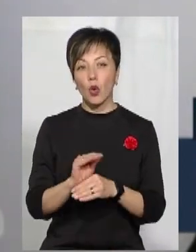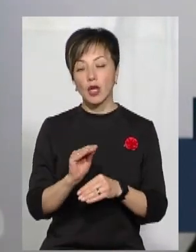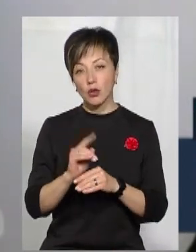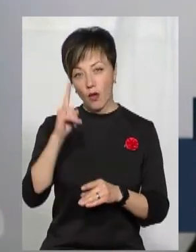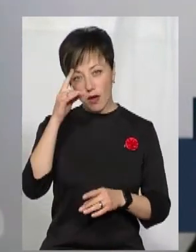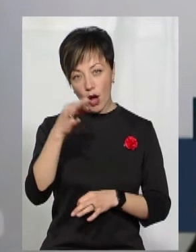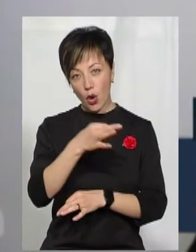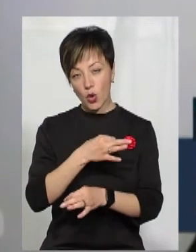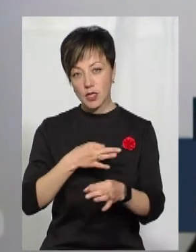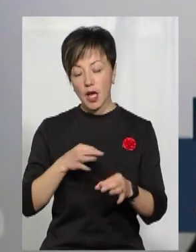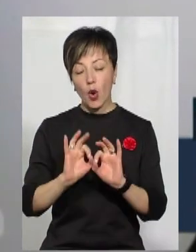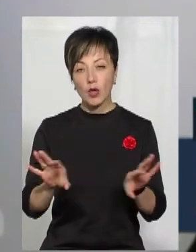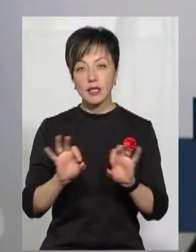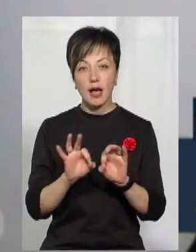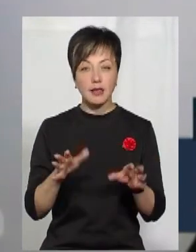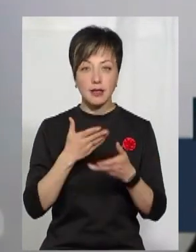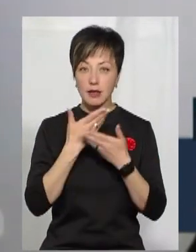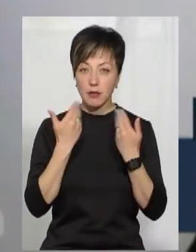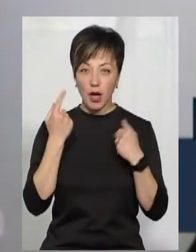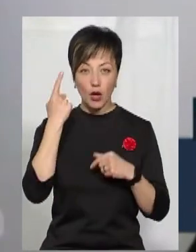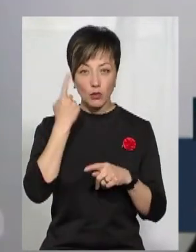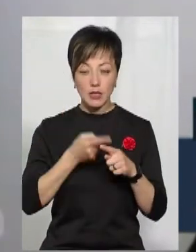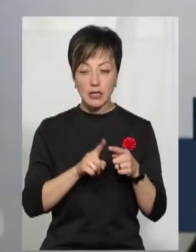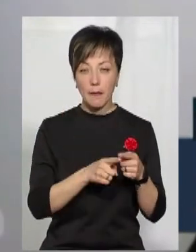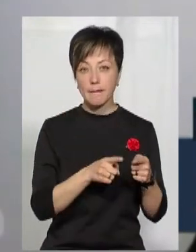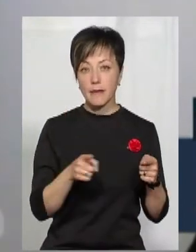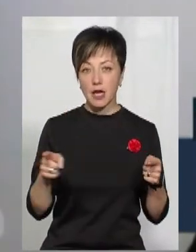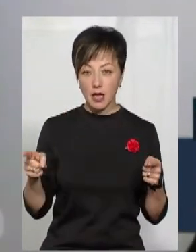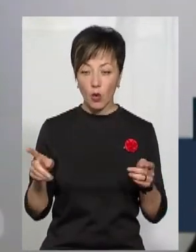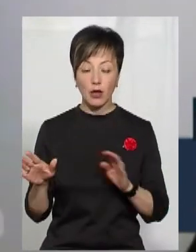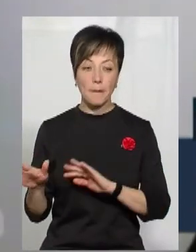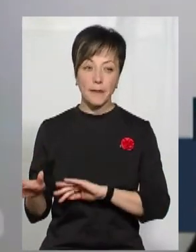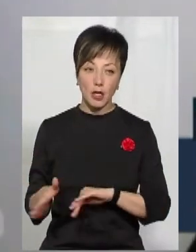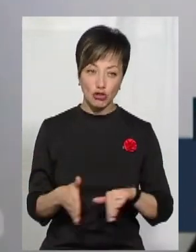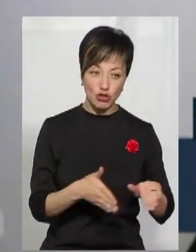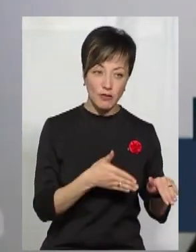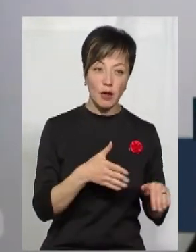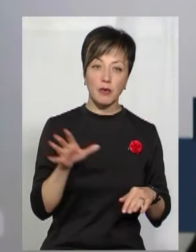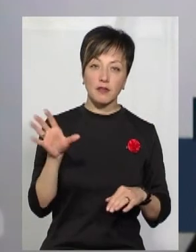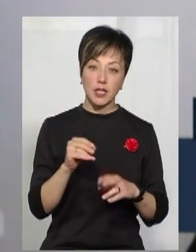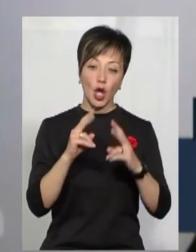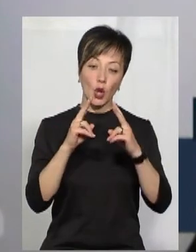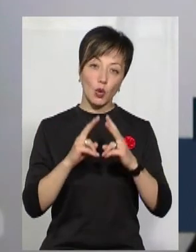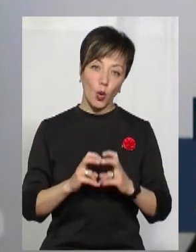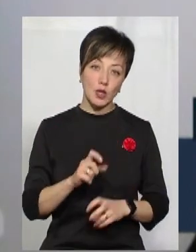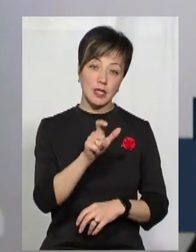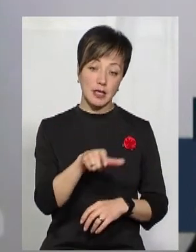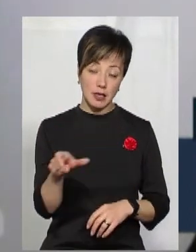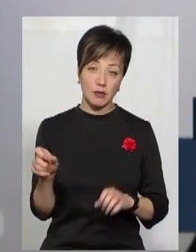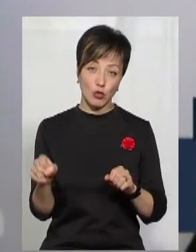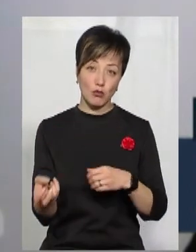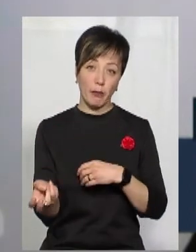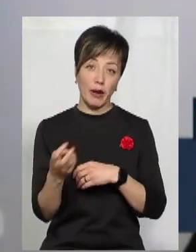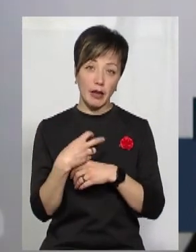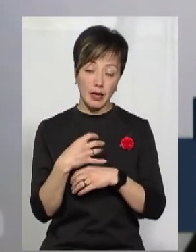немає, як мають працювати архівні установи. Проте, я думаю, цей період ми переживемо, і тоді всі дослідники зможуть прийти і,